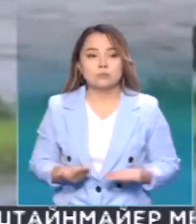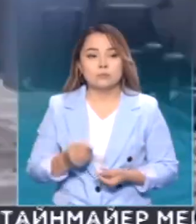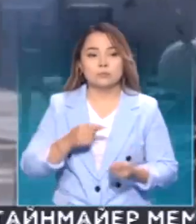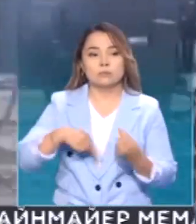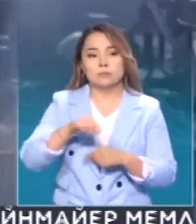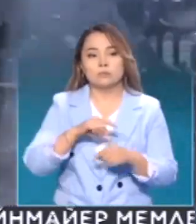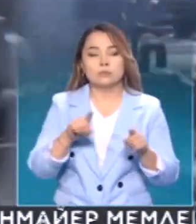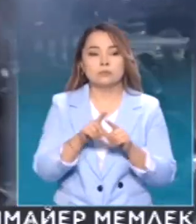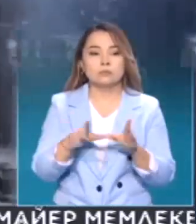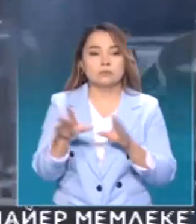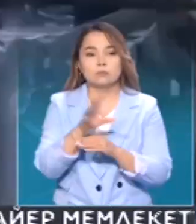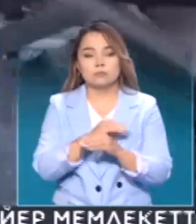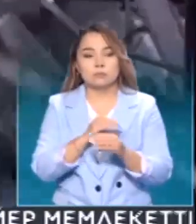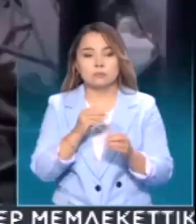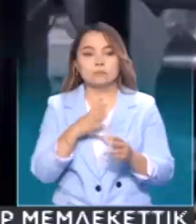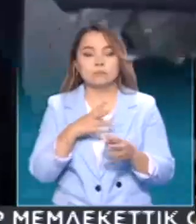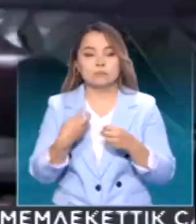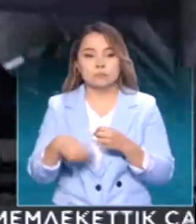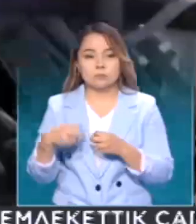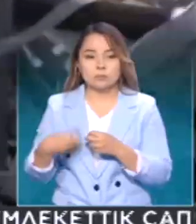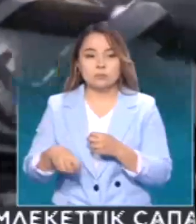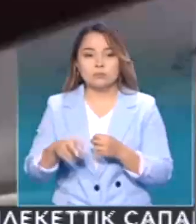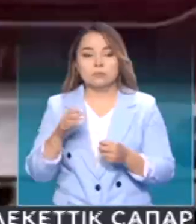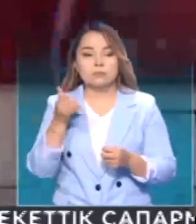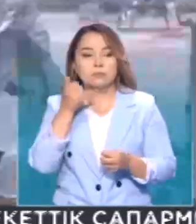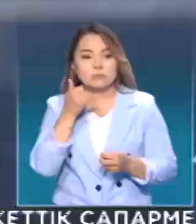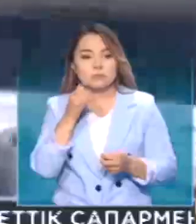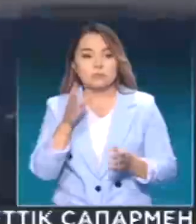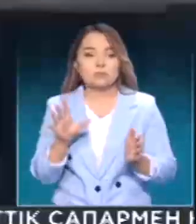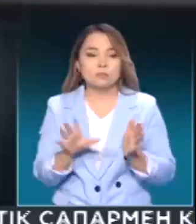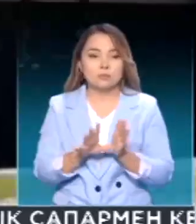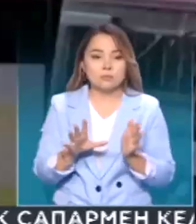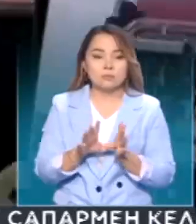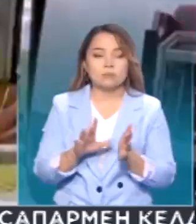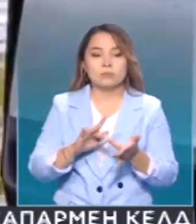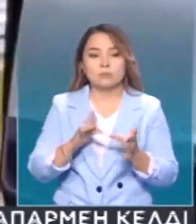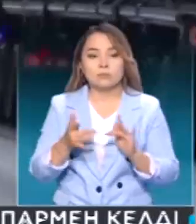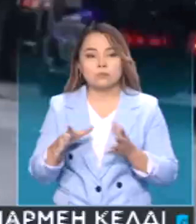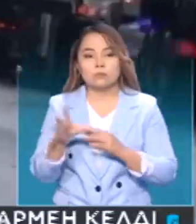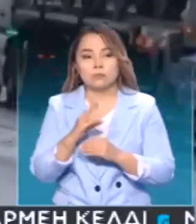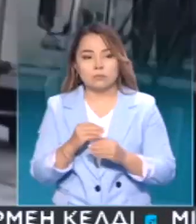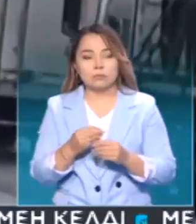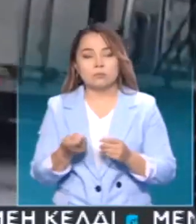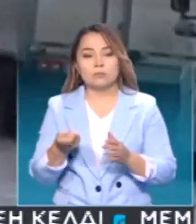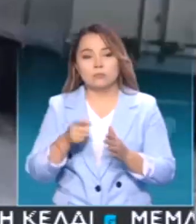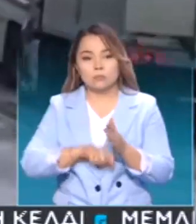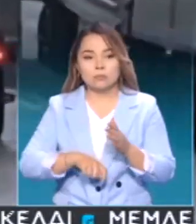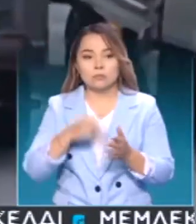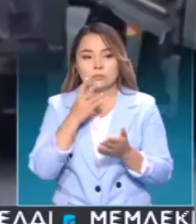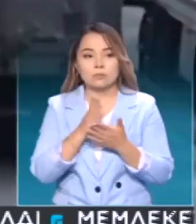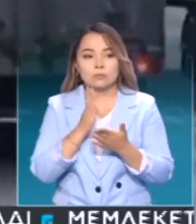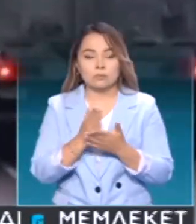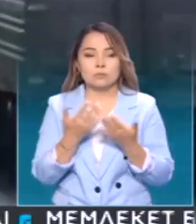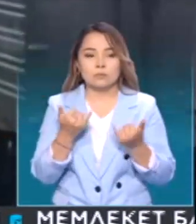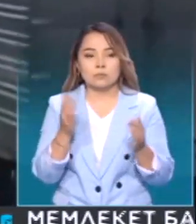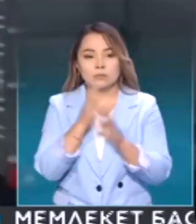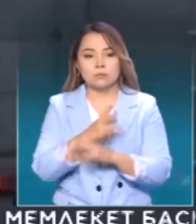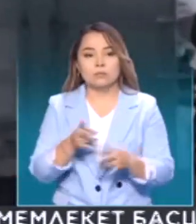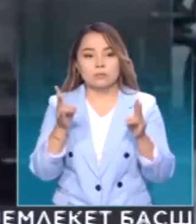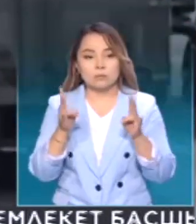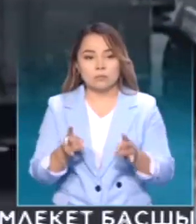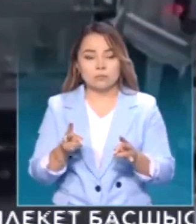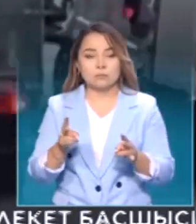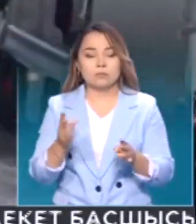зақым келді. Электр және телефон желілерде үзіліп, кейбір аудандарда қозғалыс тоқтаған. Штат губернаторы табиғи апатқа